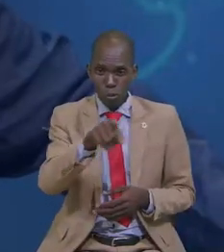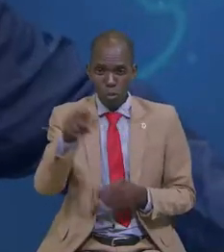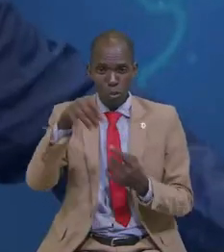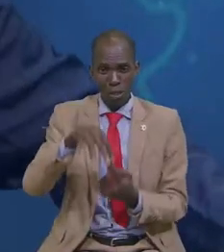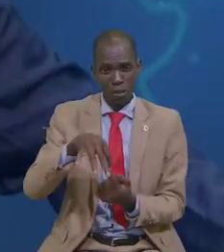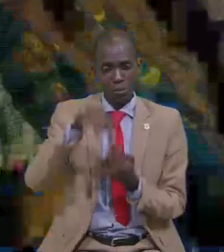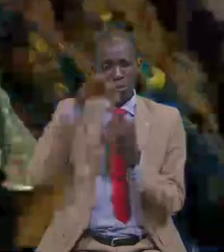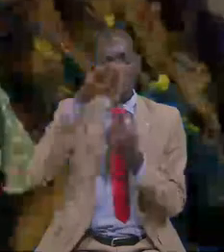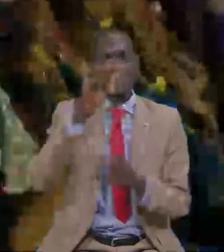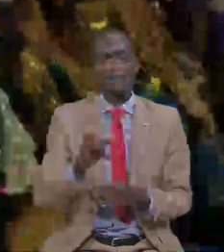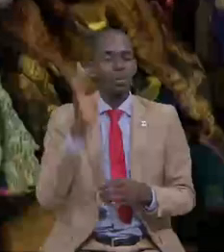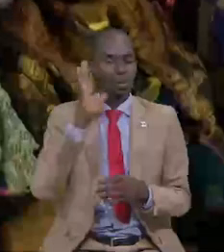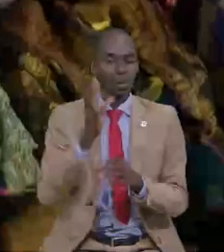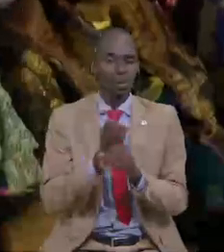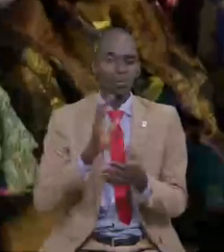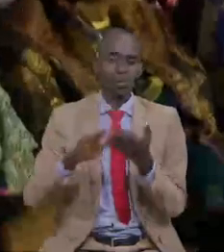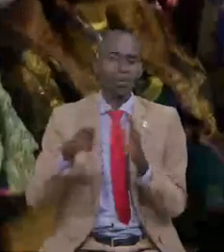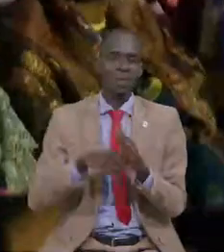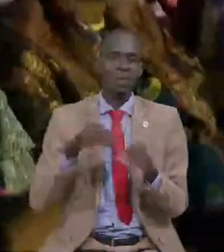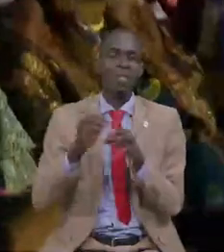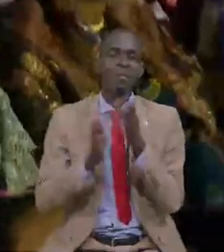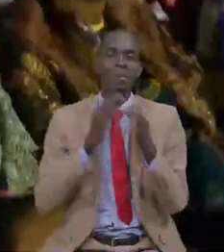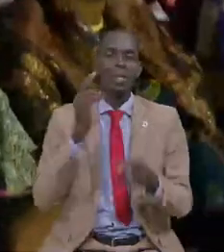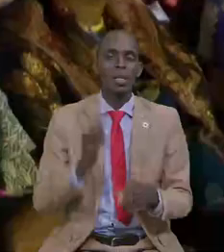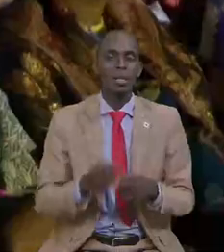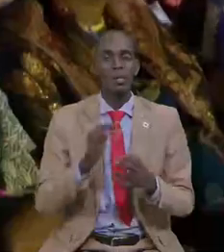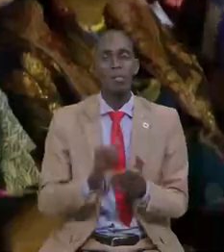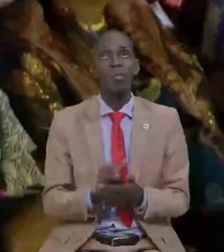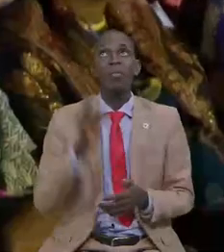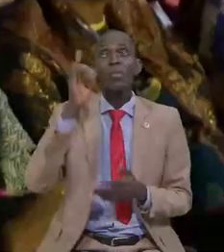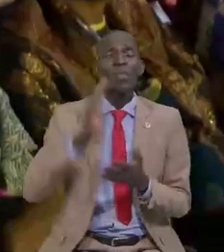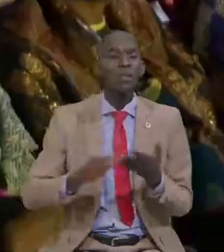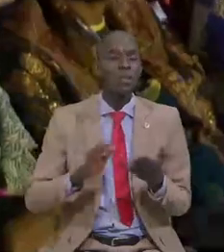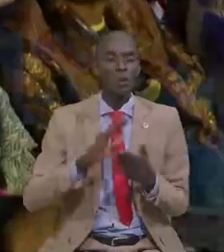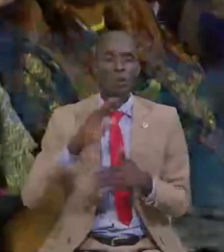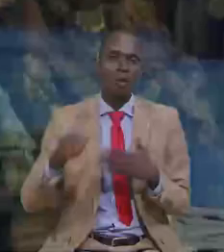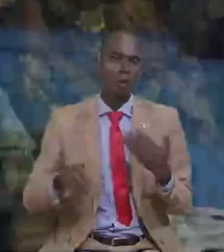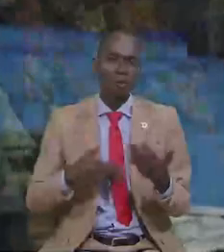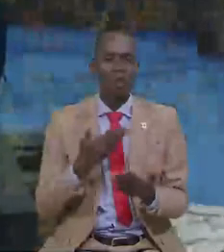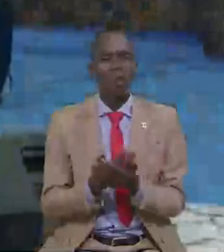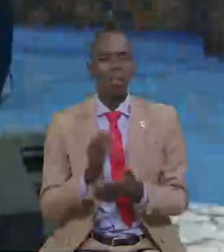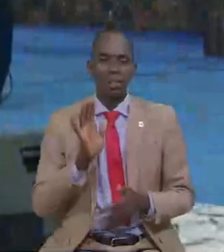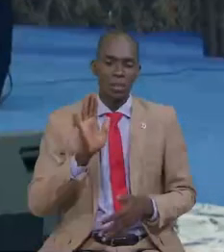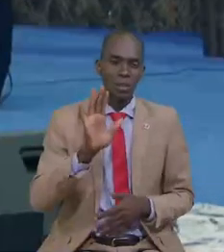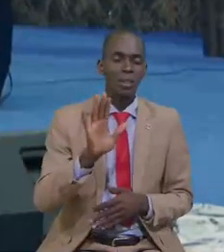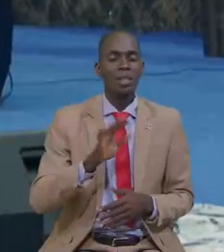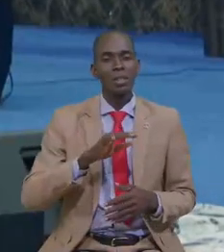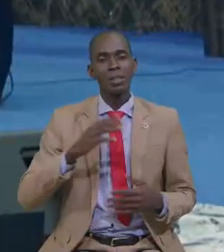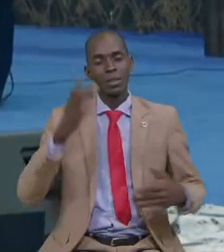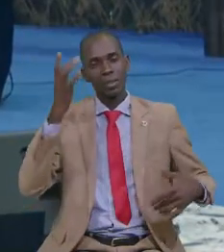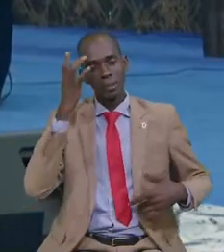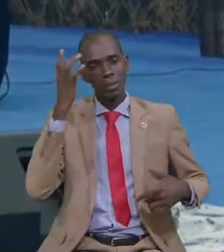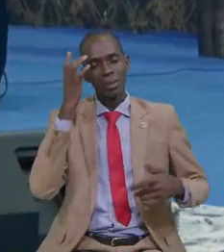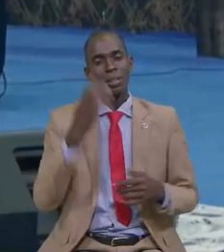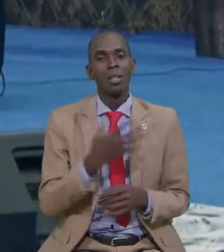Mais toi en particulier, il va te pardonner. C'est lui qui pardonne toutes